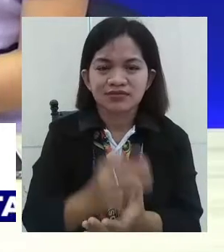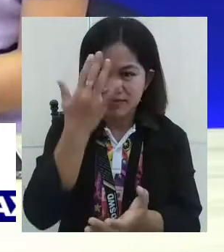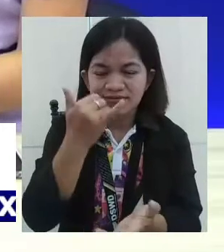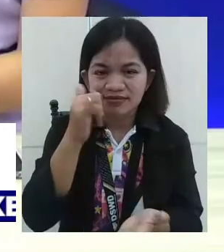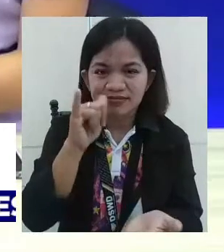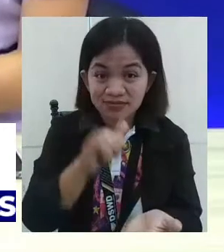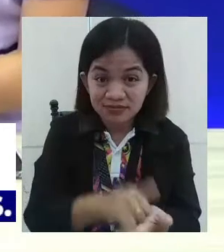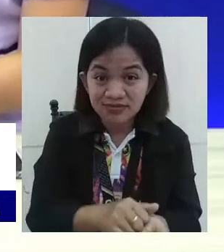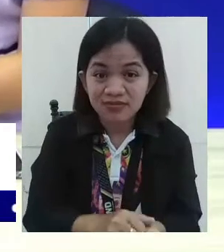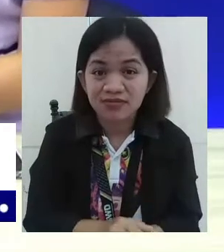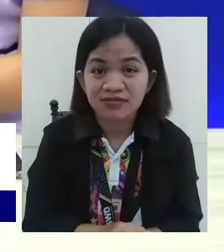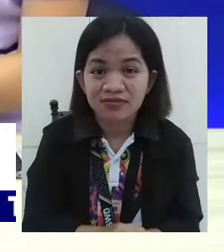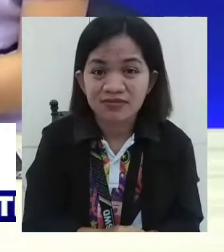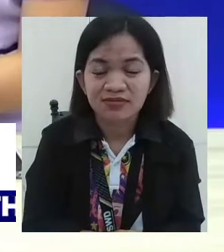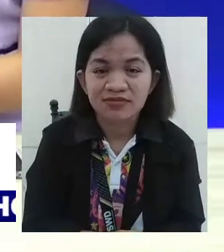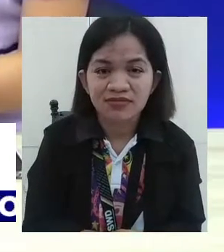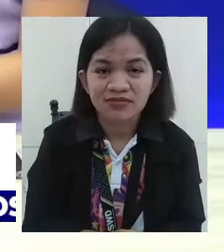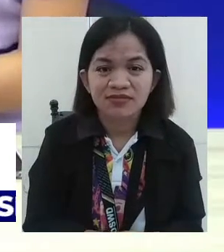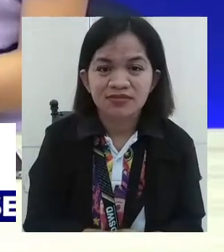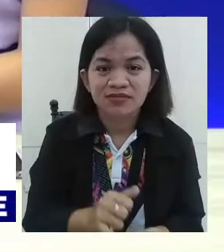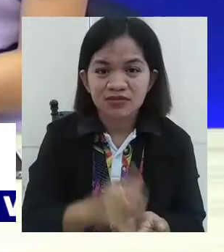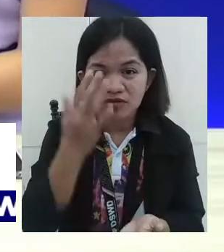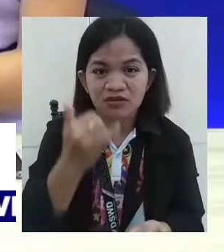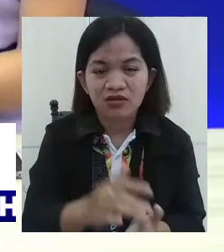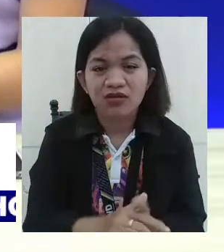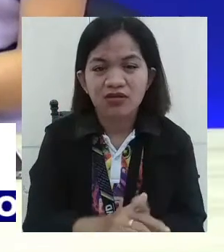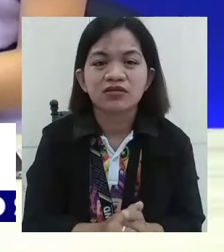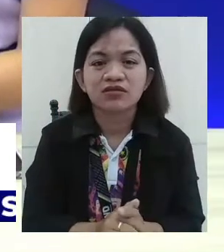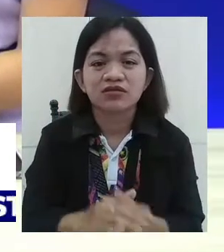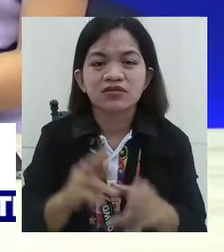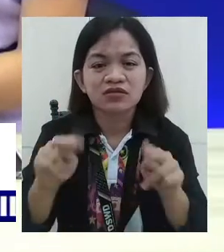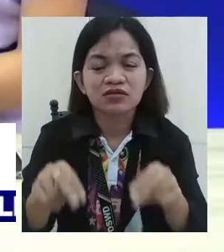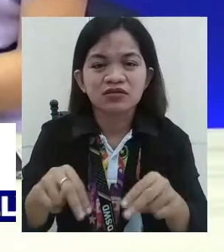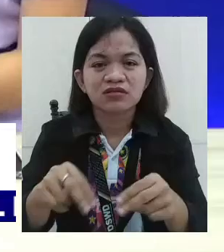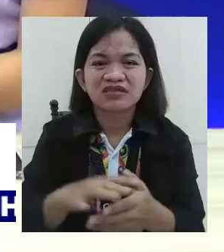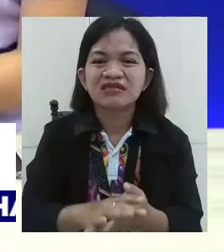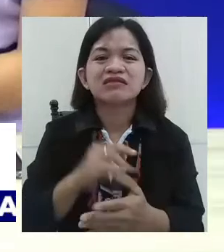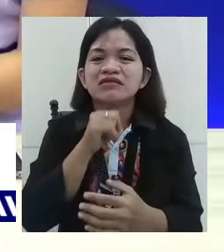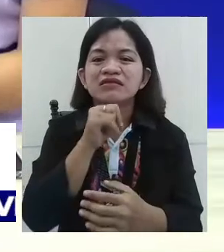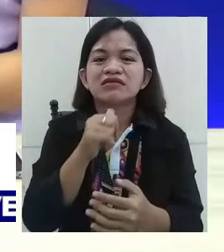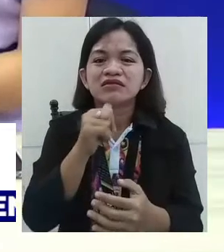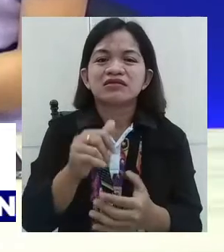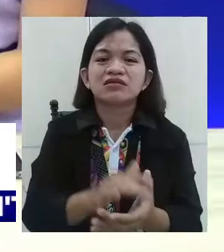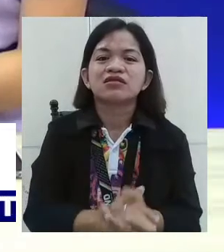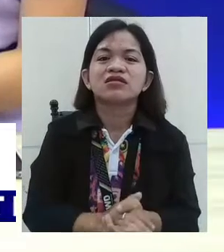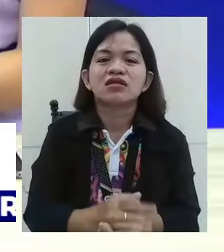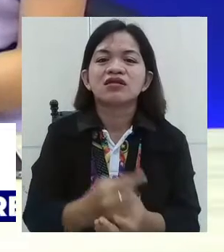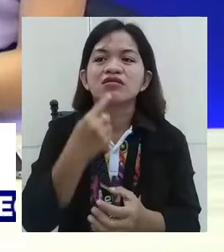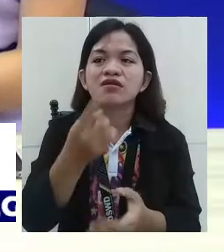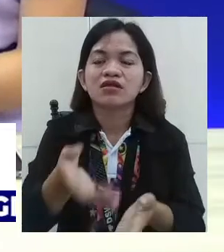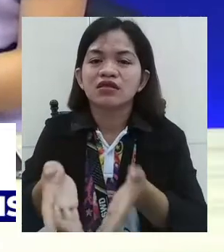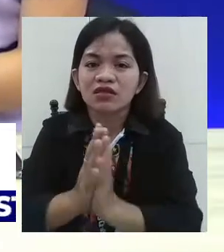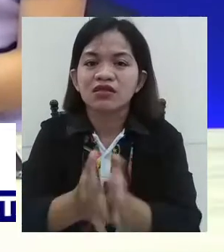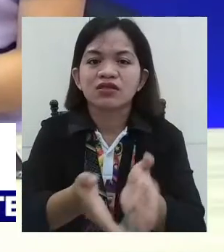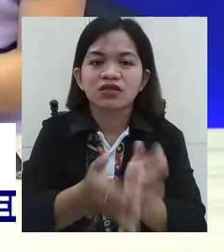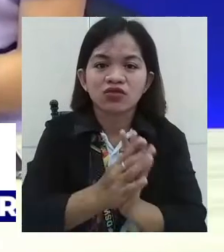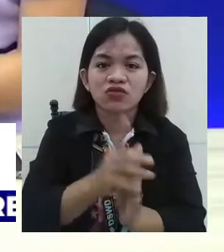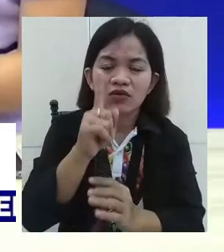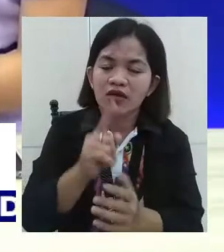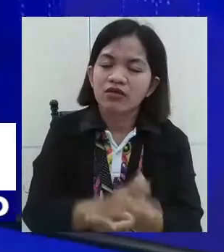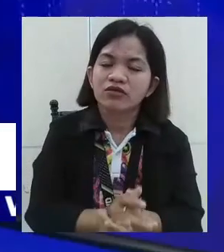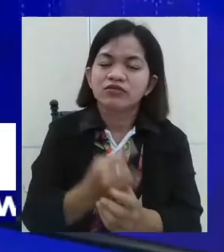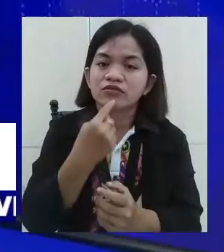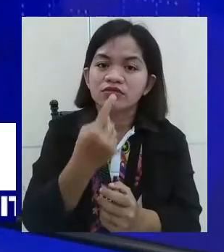be involved. And yung involved namin, we should not just be consulting one type of disability. Halimbawa,